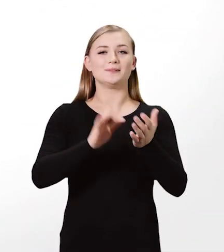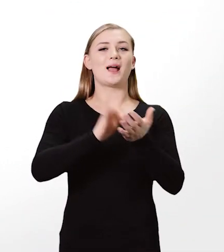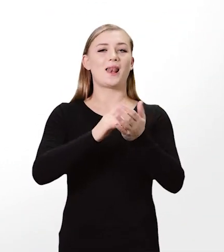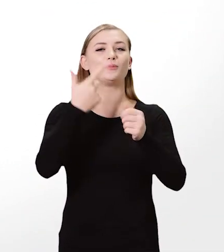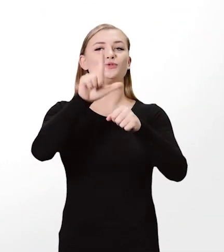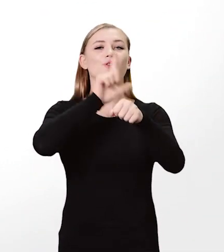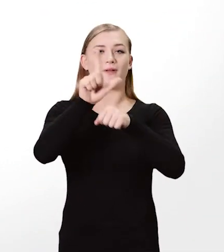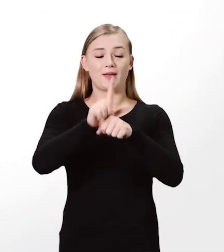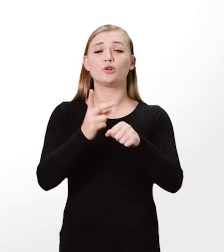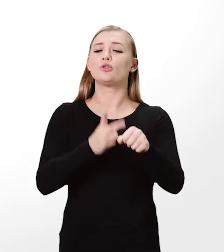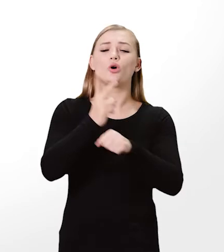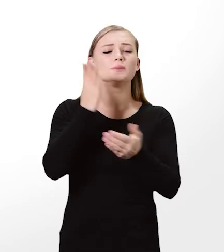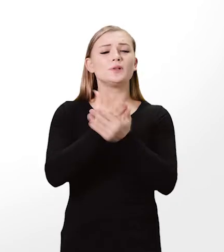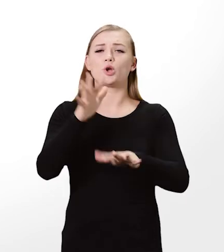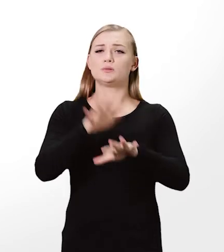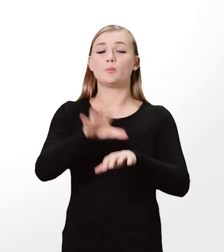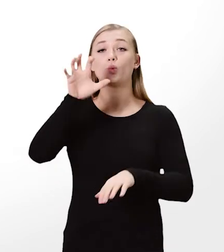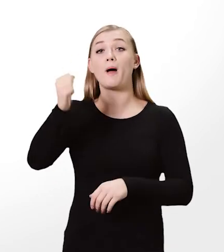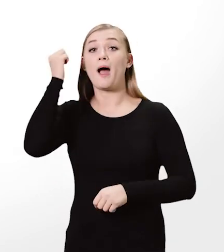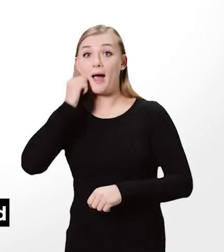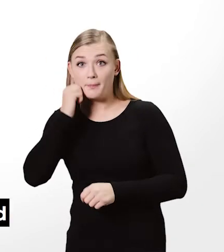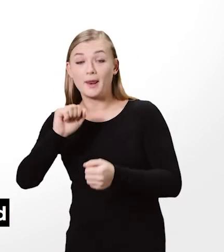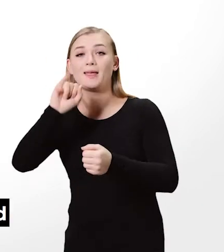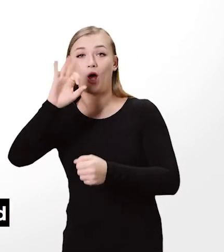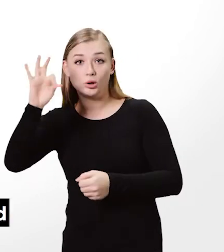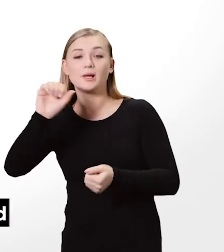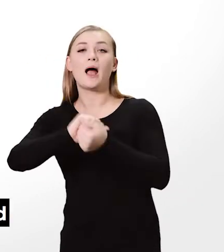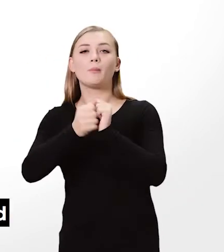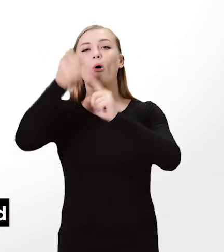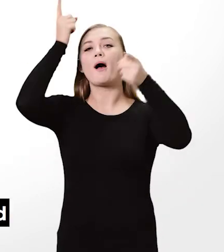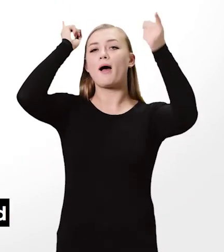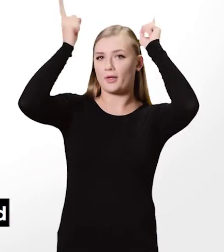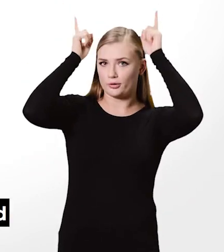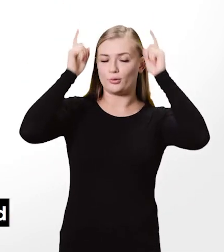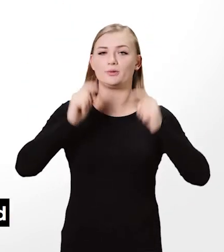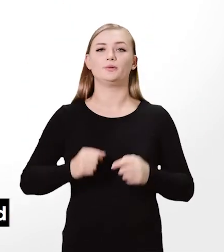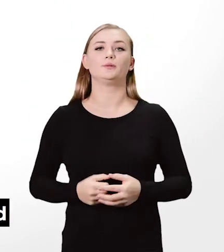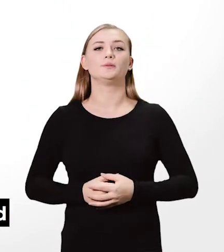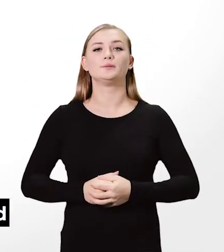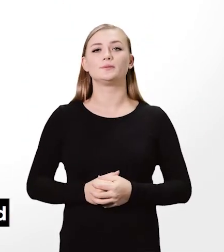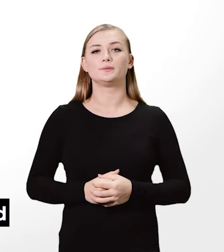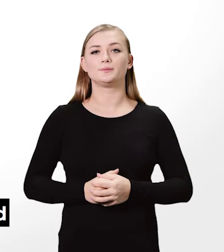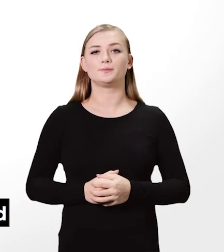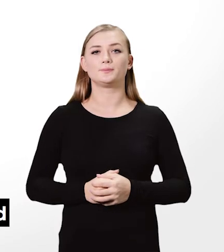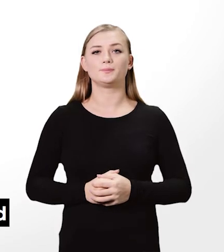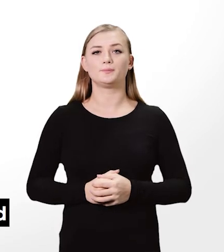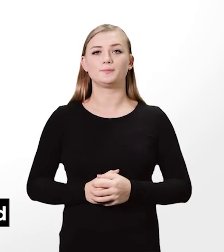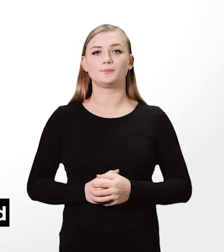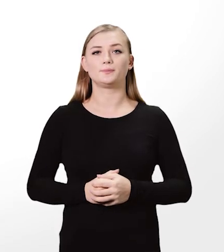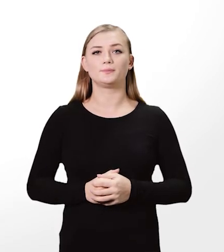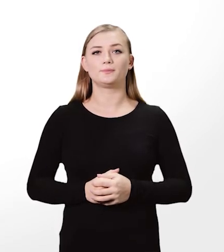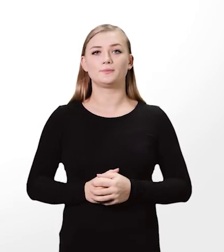Aplikacja Alarm 112 jest dostępna dla dwóch systemów operacyjnych – iOS oraz